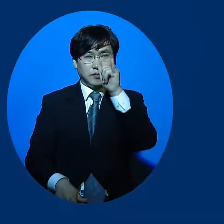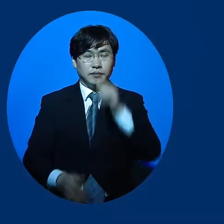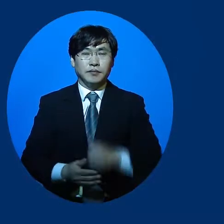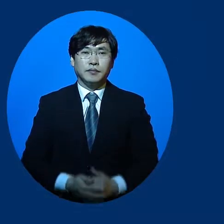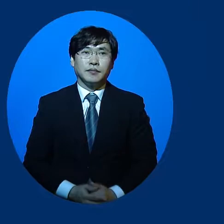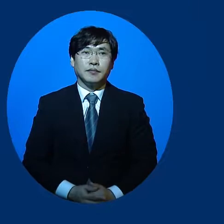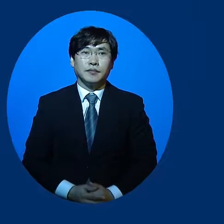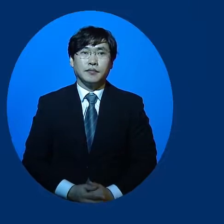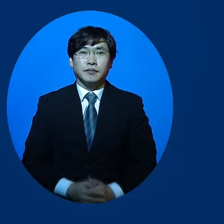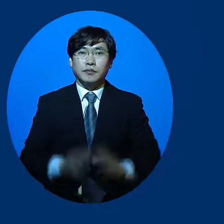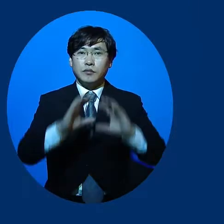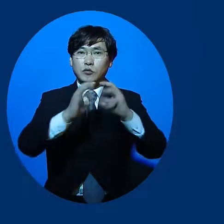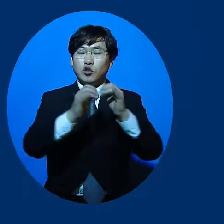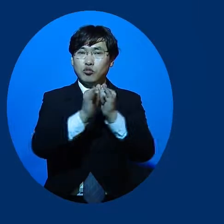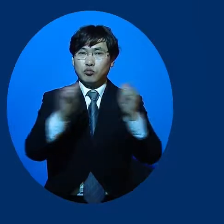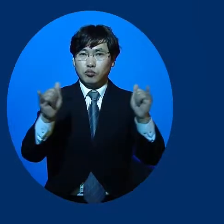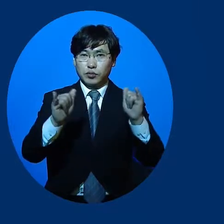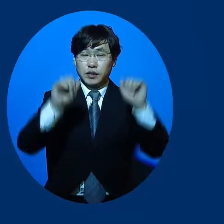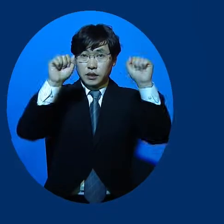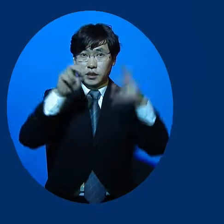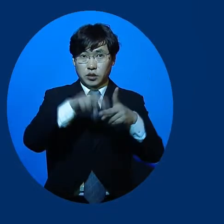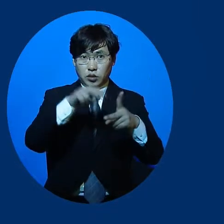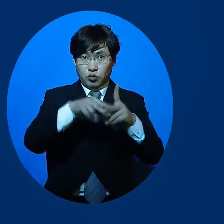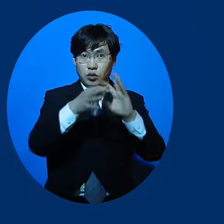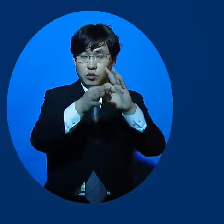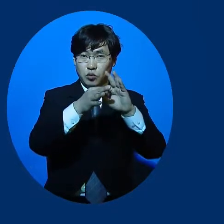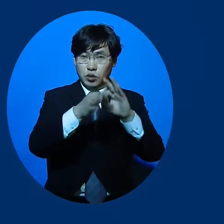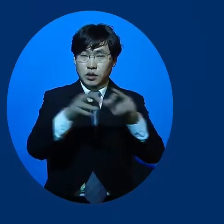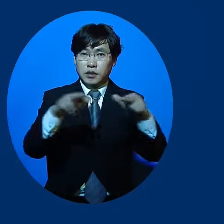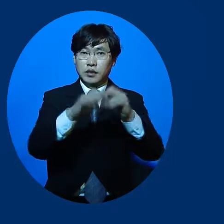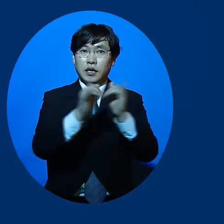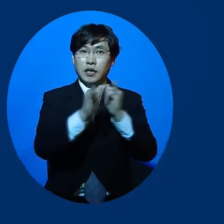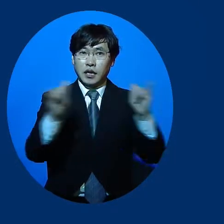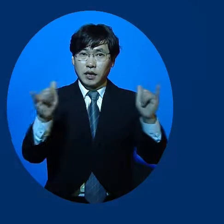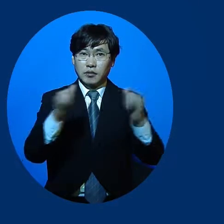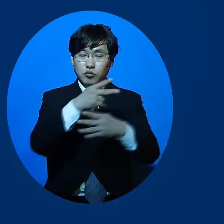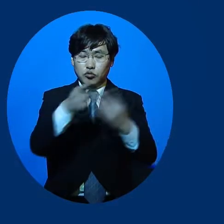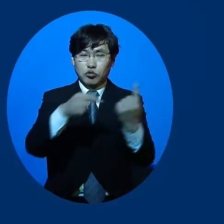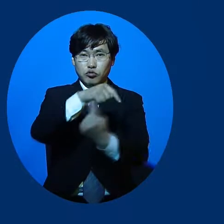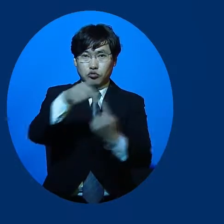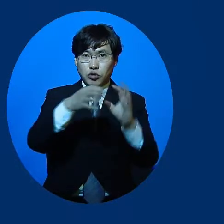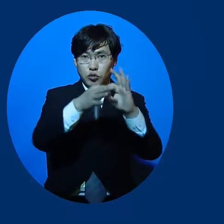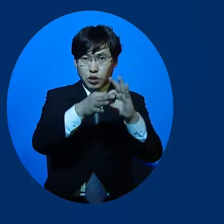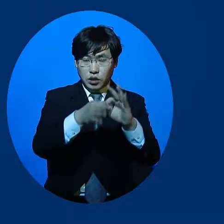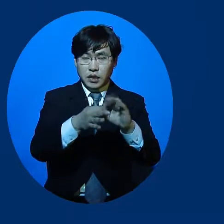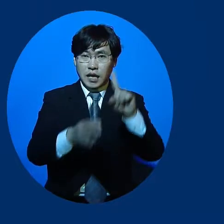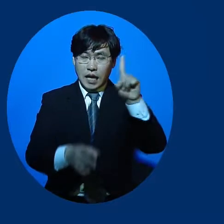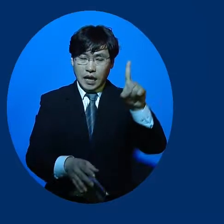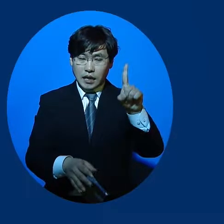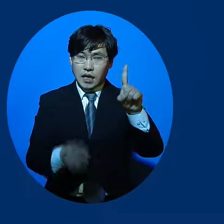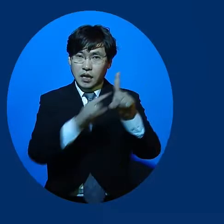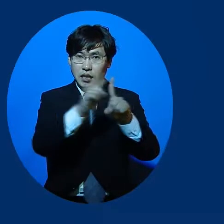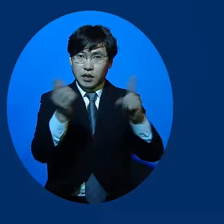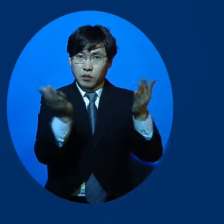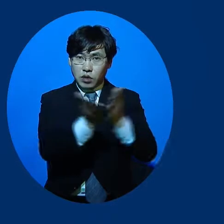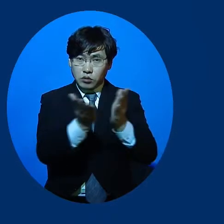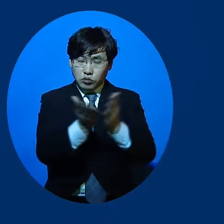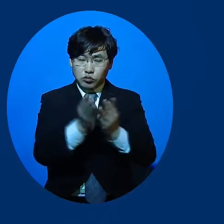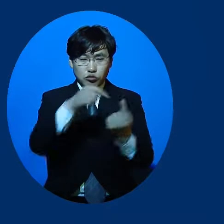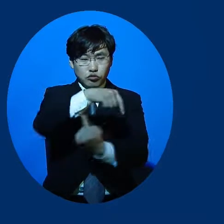국민체육센터 장애인 프로그램 운영 현황을 조사한 결과 단 하나의 장애인 생활체육